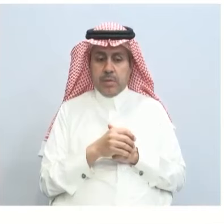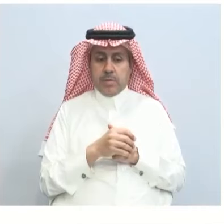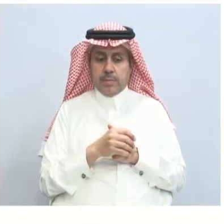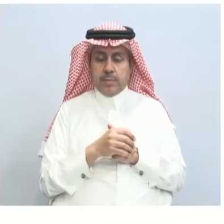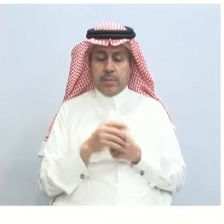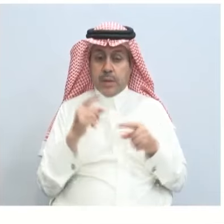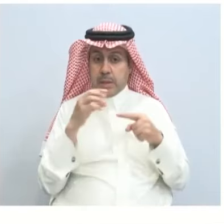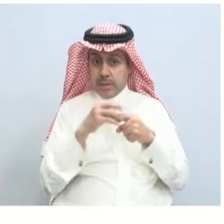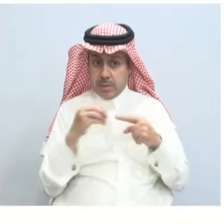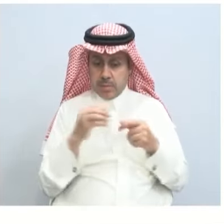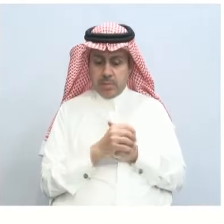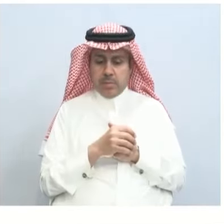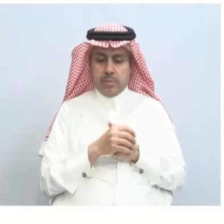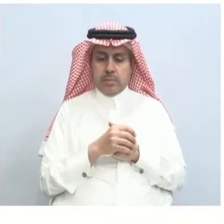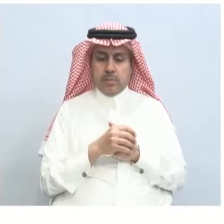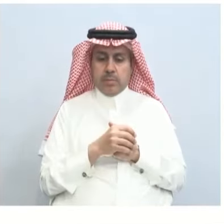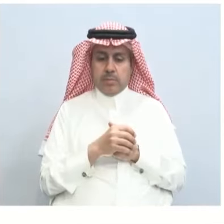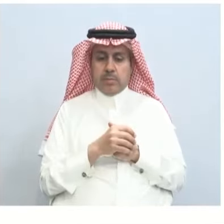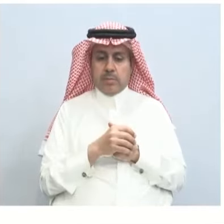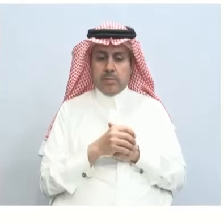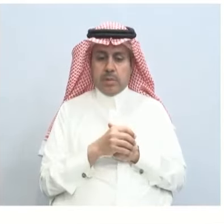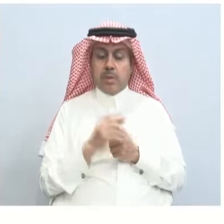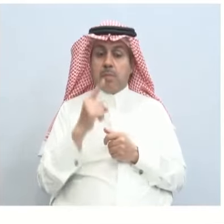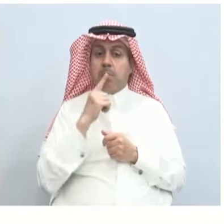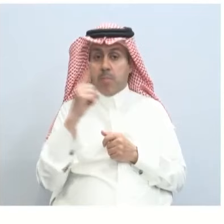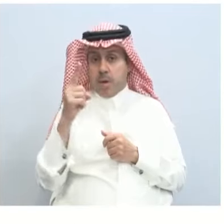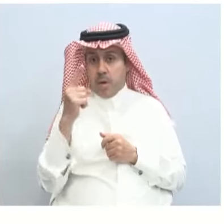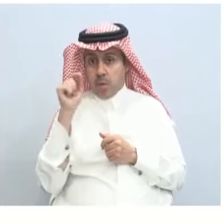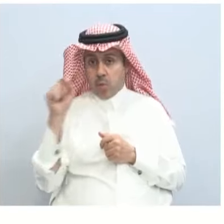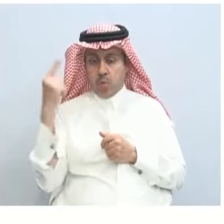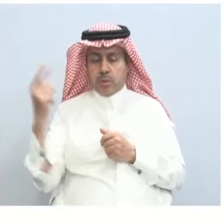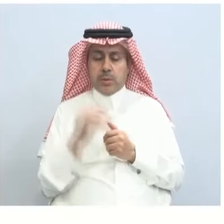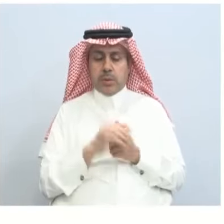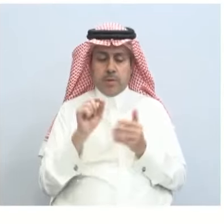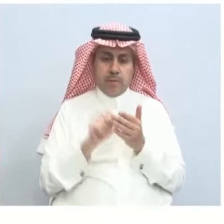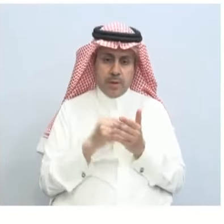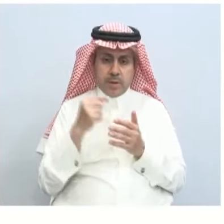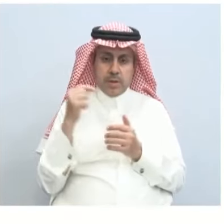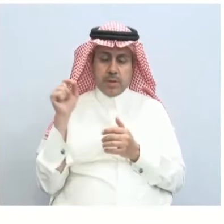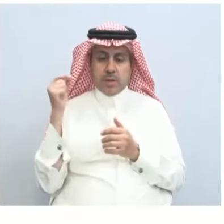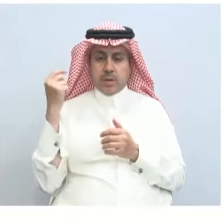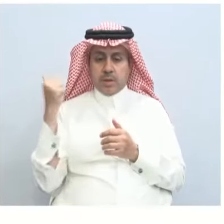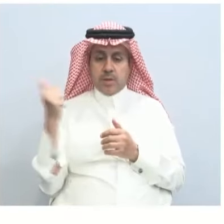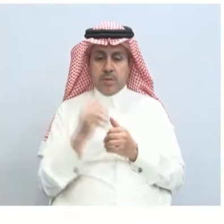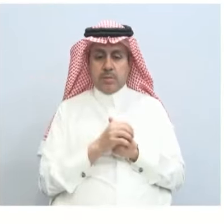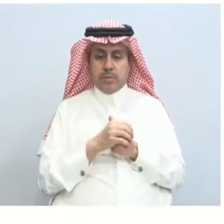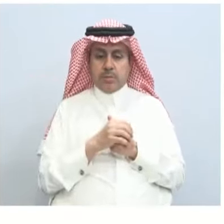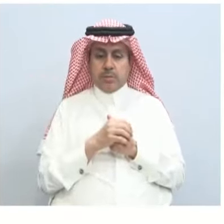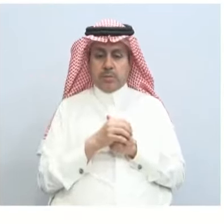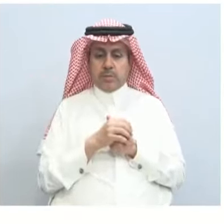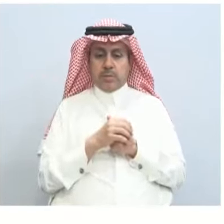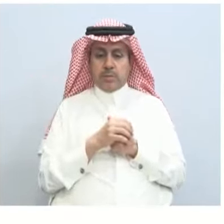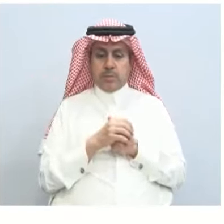بالاخير بربع فبالتالي يطلع الناتج 101.6 06 تقريبا 101